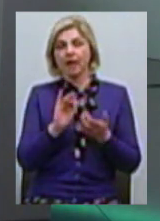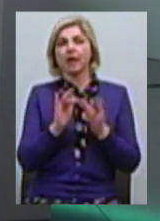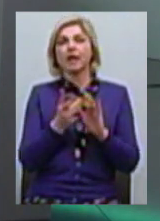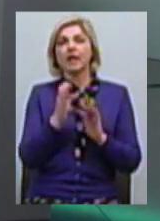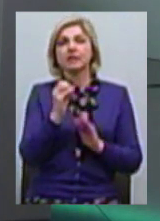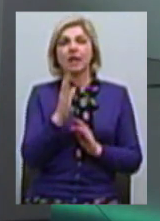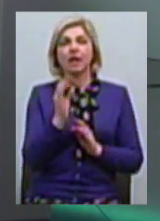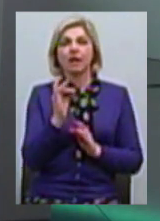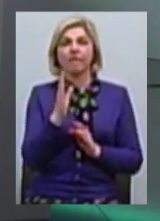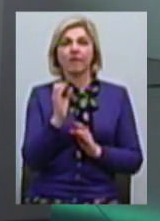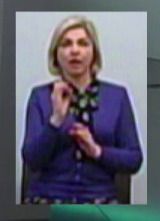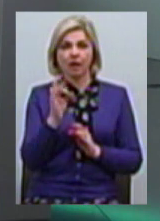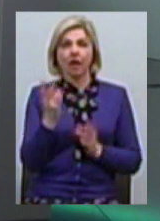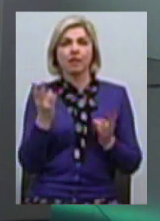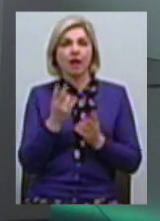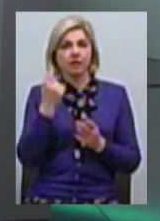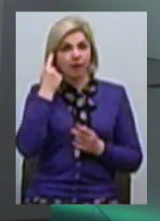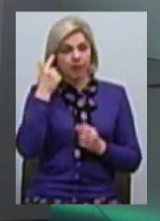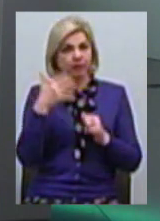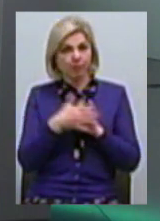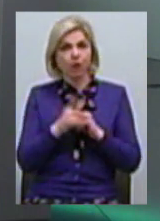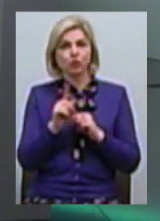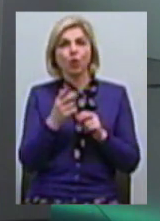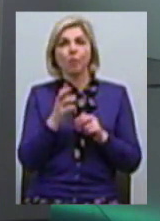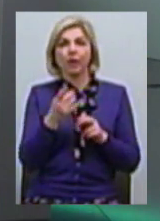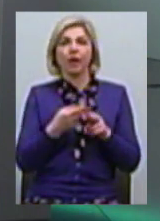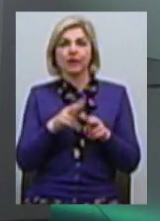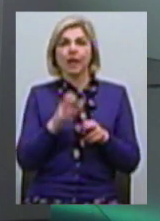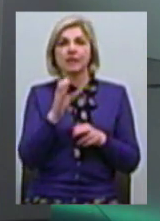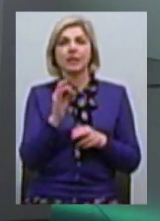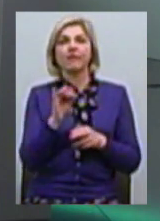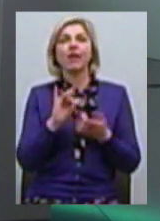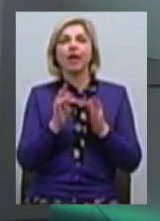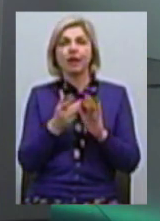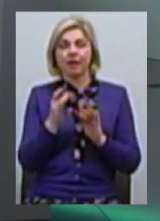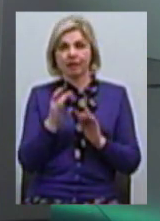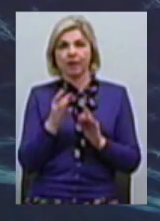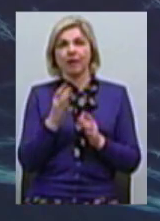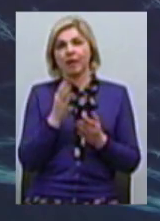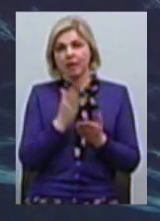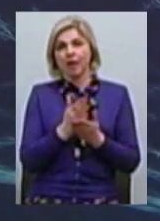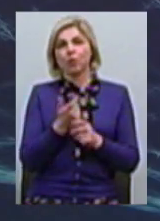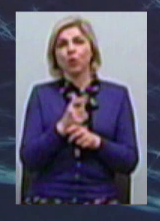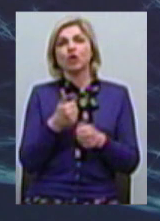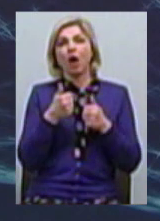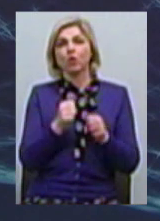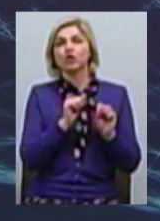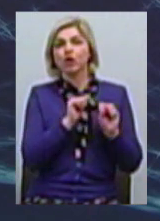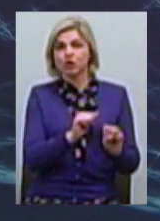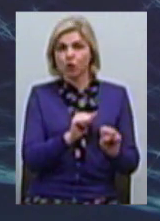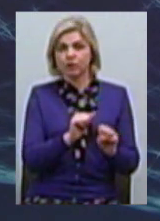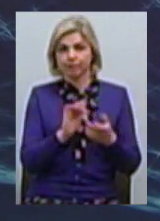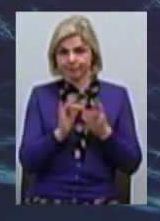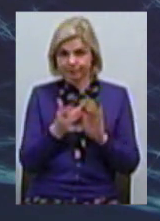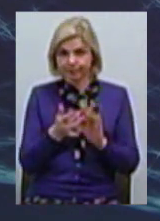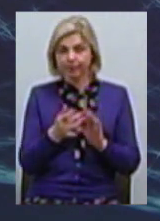нам, разумеется, надо иметь в виду, чтобы этот сервер был, или сервера, их несколько, очень хорошо защищен,